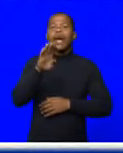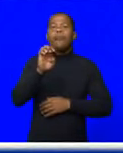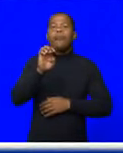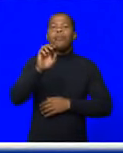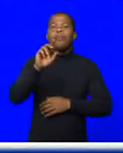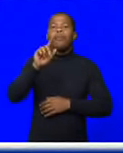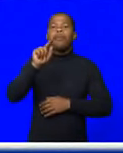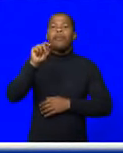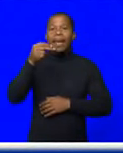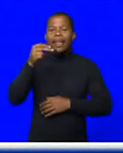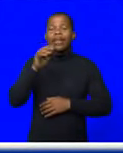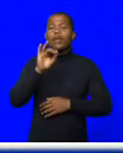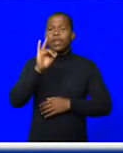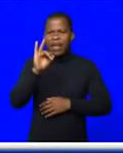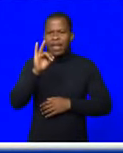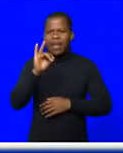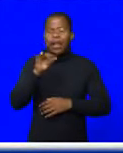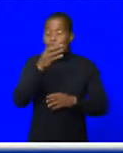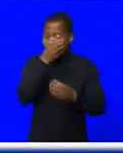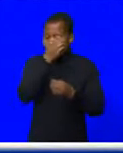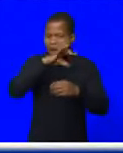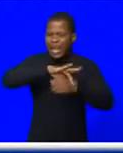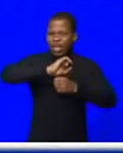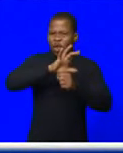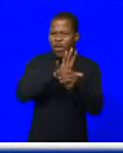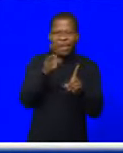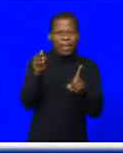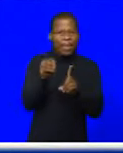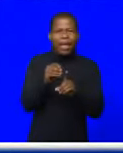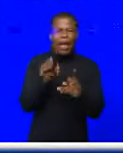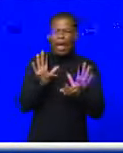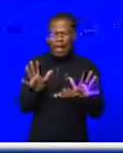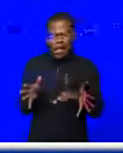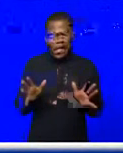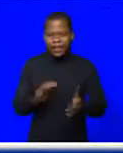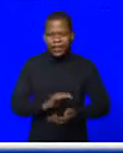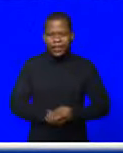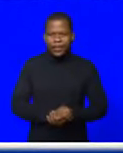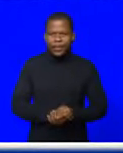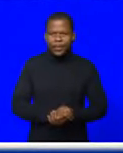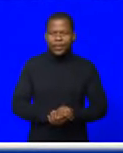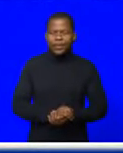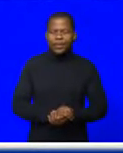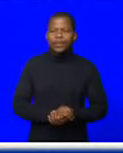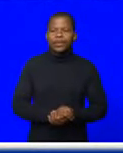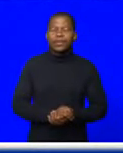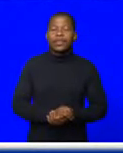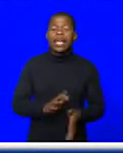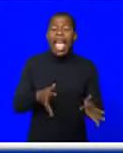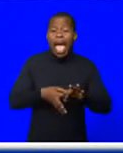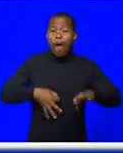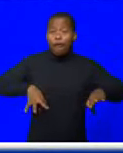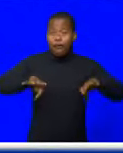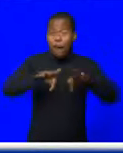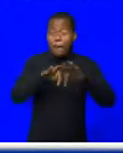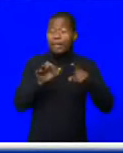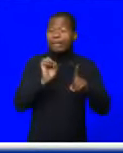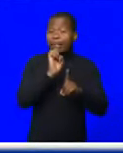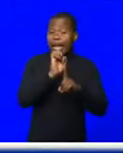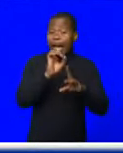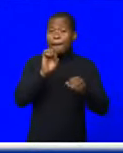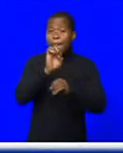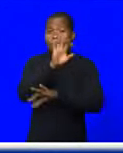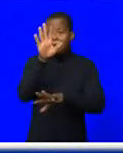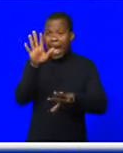estatementini lesikhokho esigodlo eBuckingham Palace itolo. Kule statement lesikhokho esigodlo kuyavela ukuthi